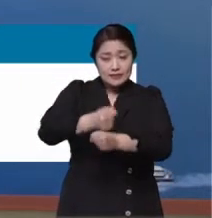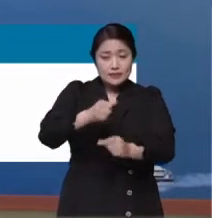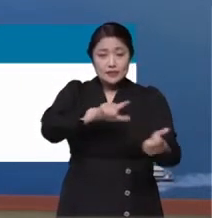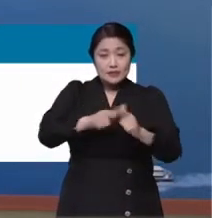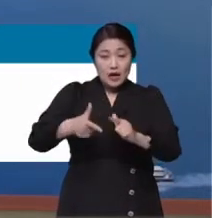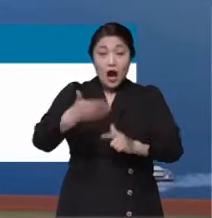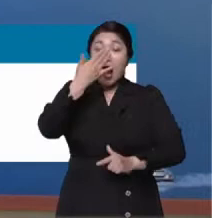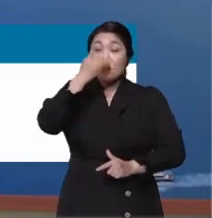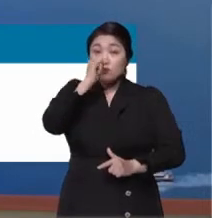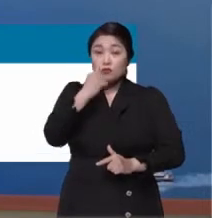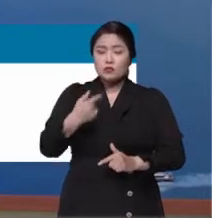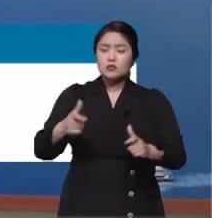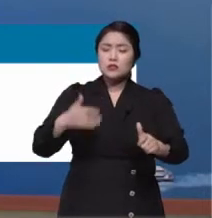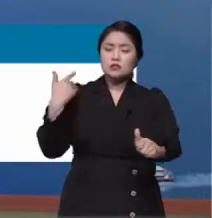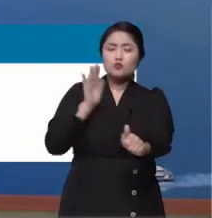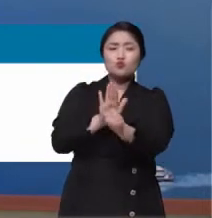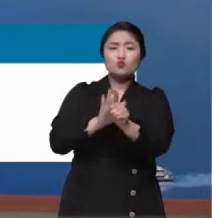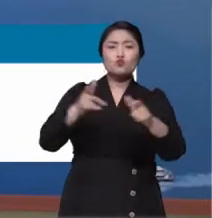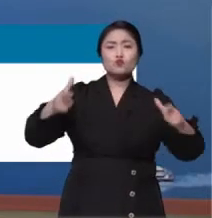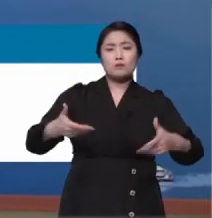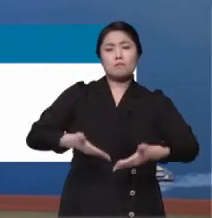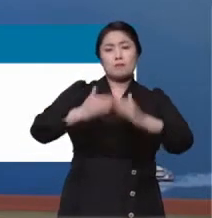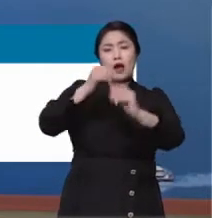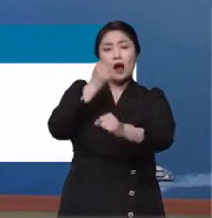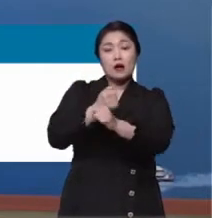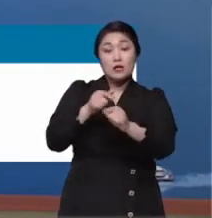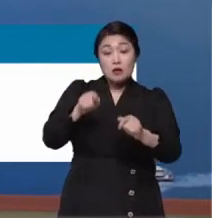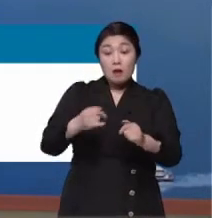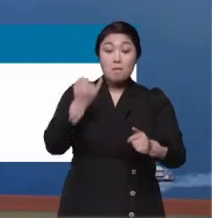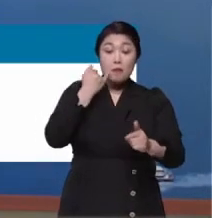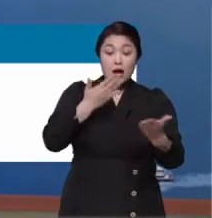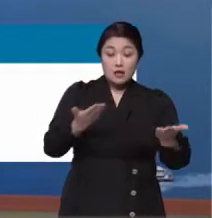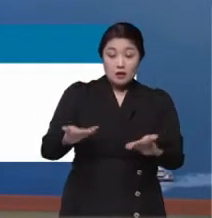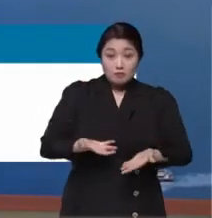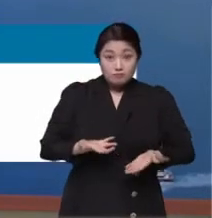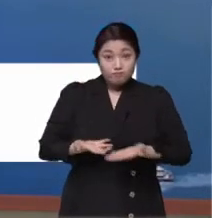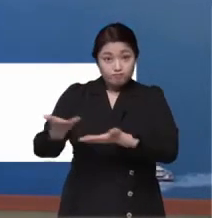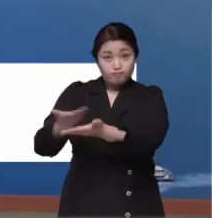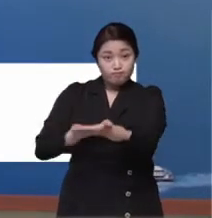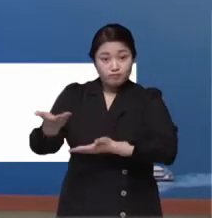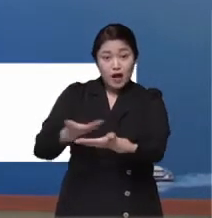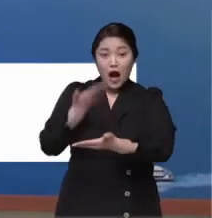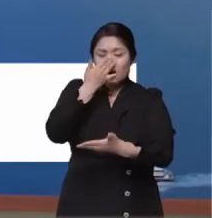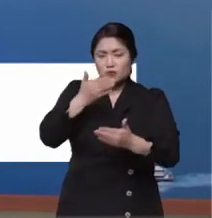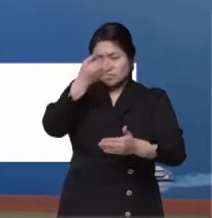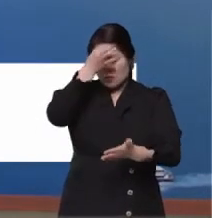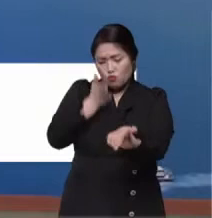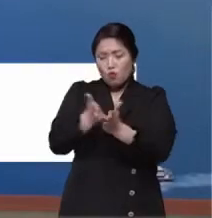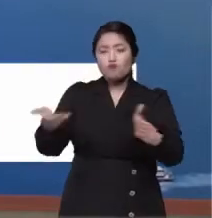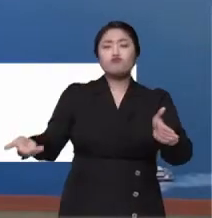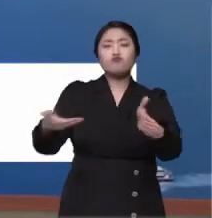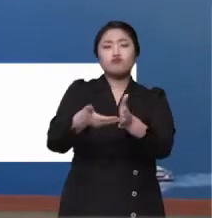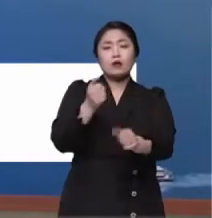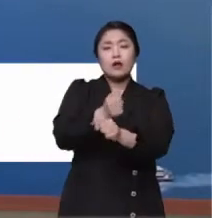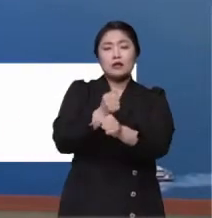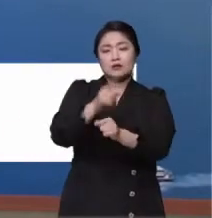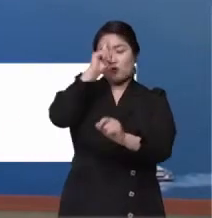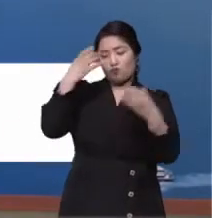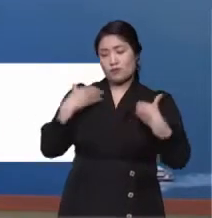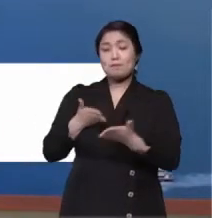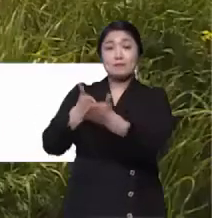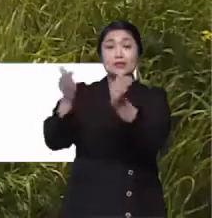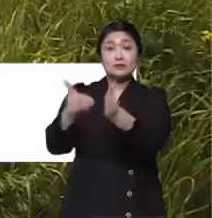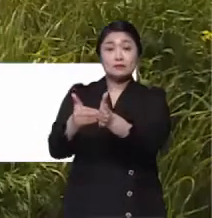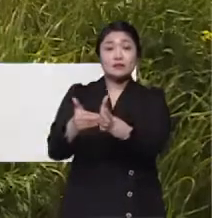있는 신항의 배후단지를 조성하고 이것들을 바다로 실어 나갈 수 있는 전용 부두를 만들어 달라고 중앙정부에